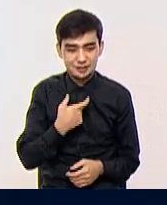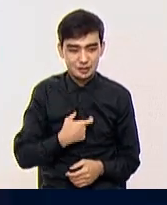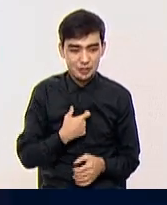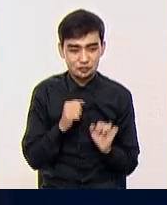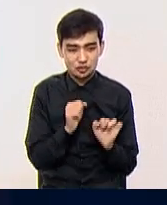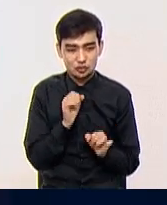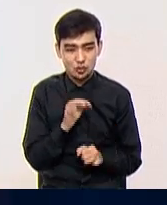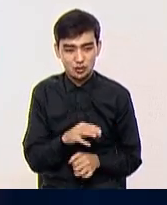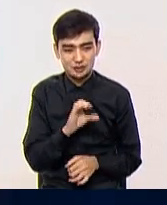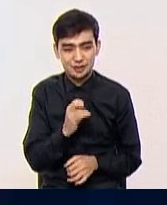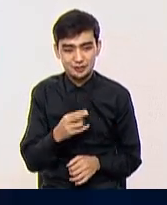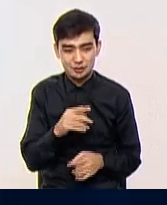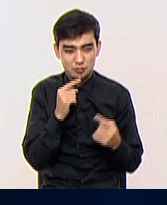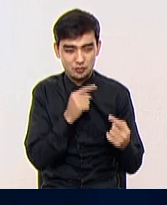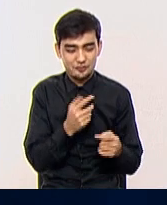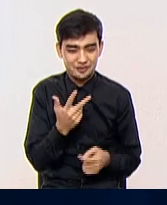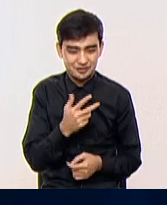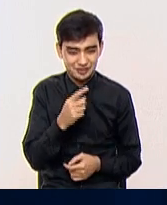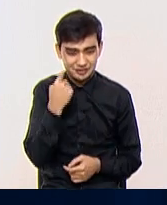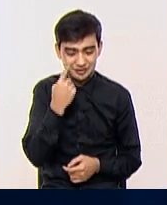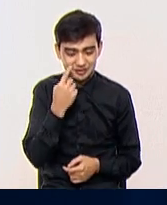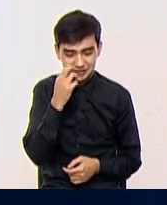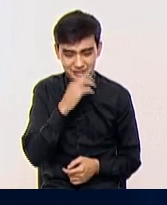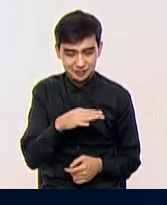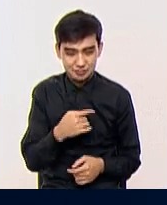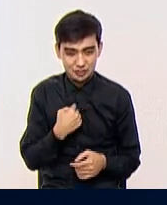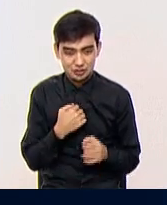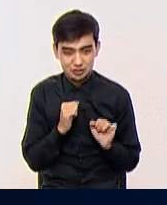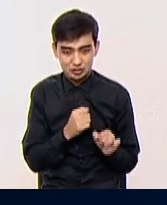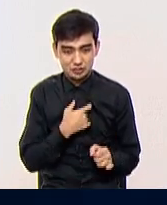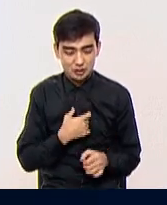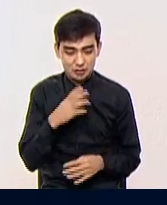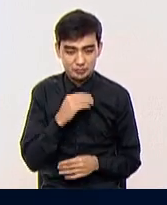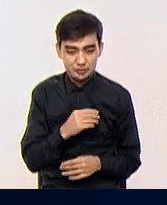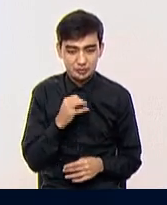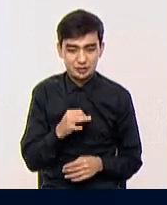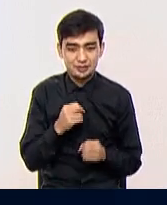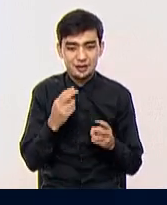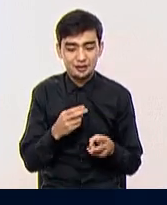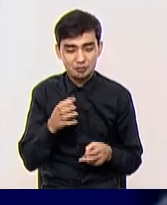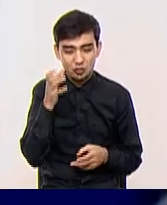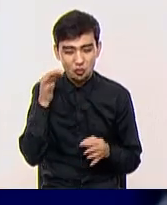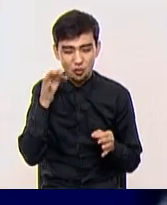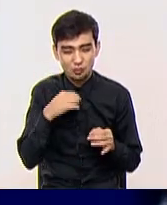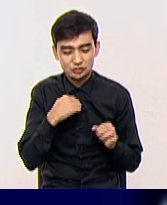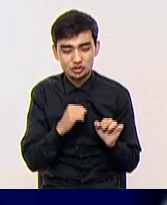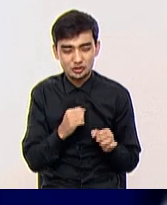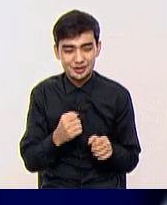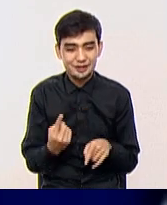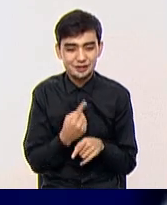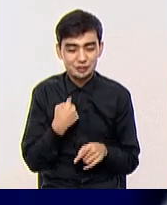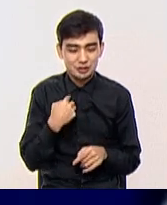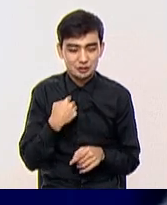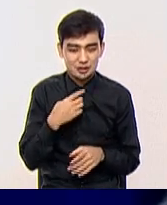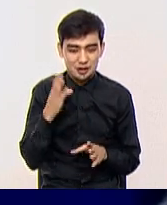нибудь защититься от санкции против третьих стран ну как защититься от политических последствий то есть единственное что мы можем соблюдать